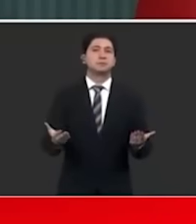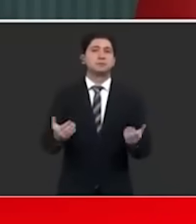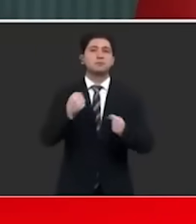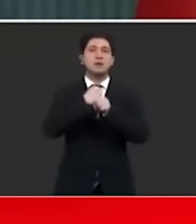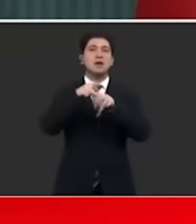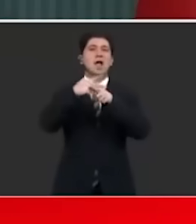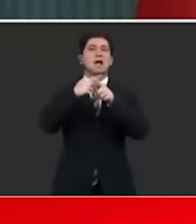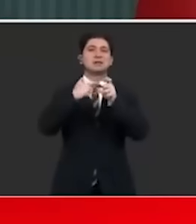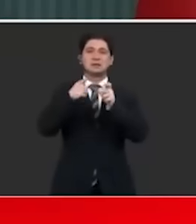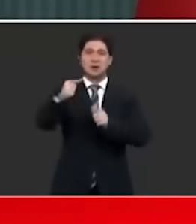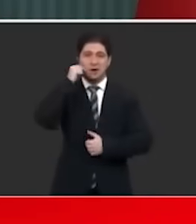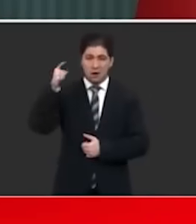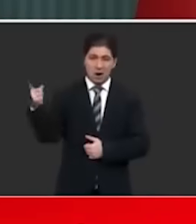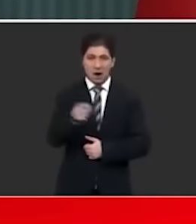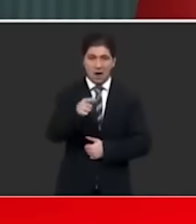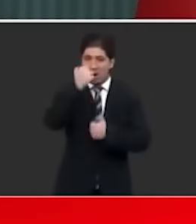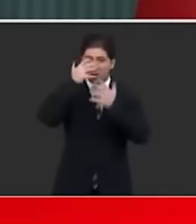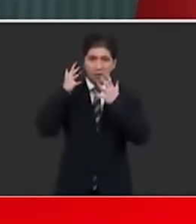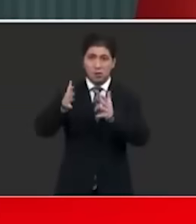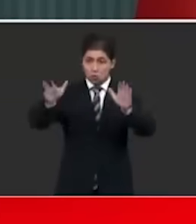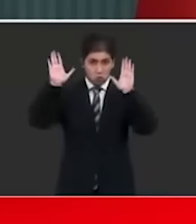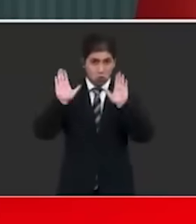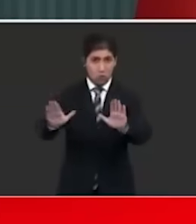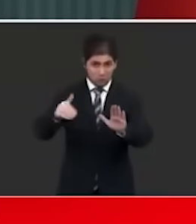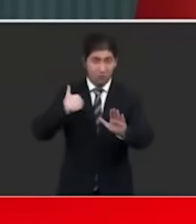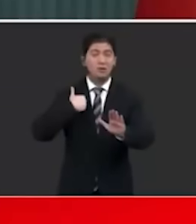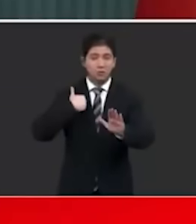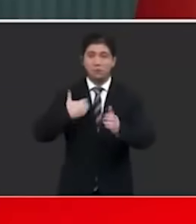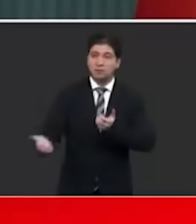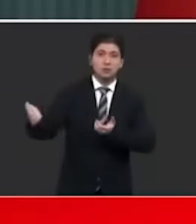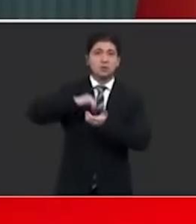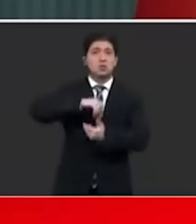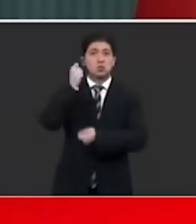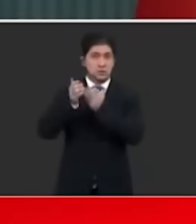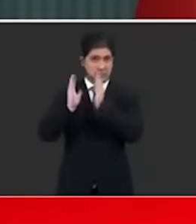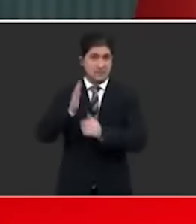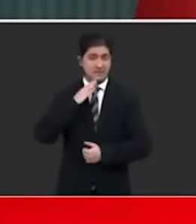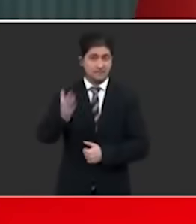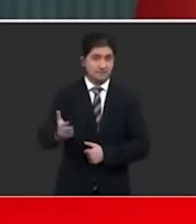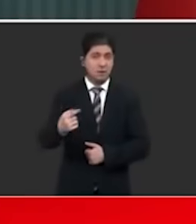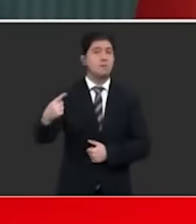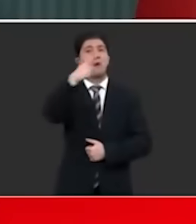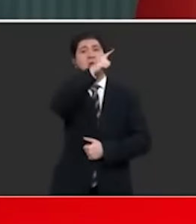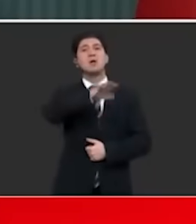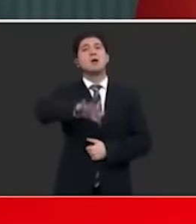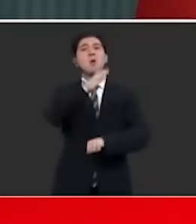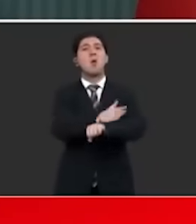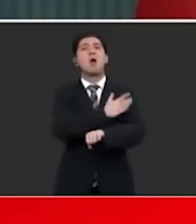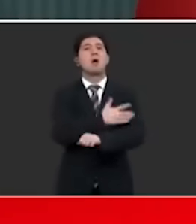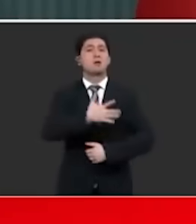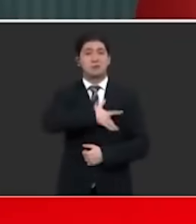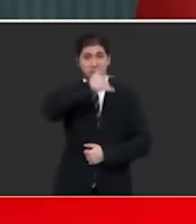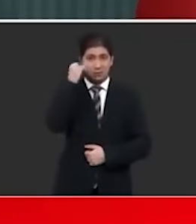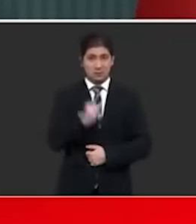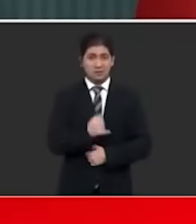Gazze'de akan kanın durması için seferber olmuşken, batılı ülkelerin vicdansızlığını